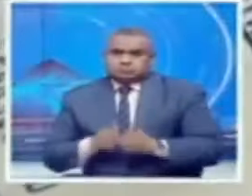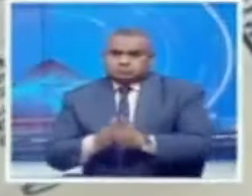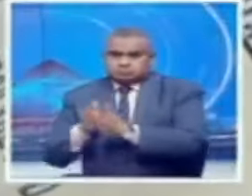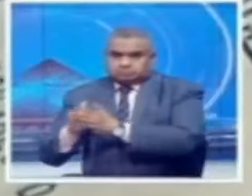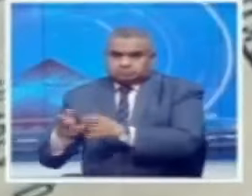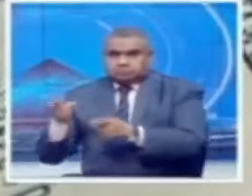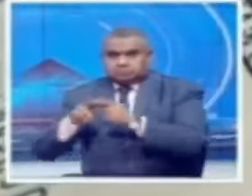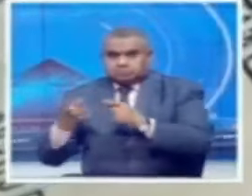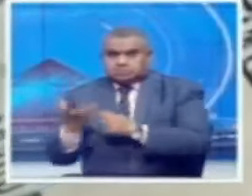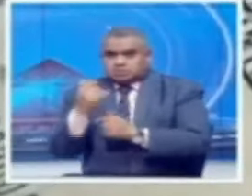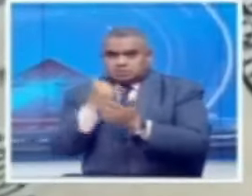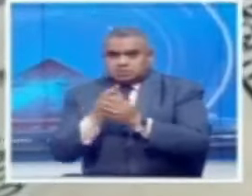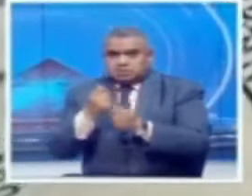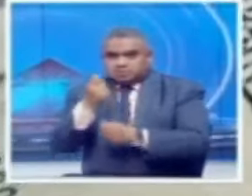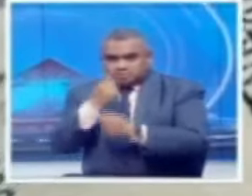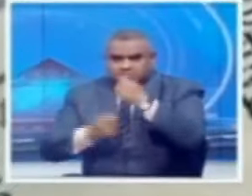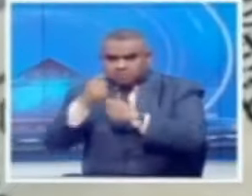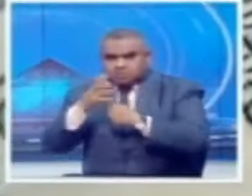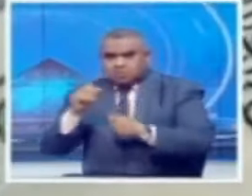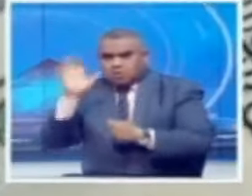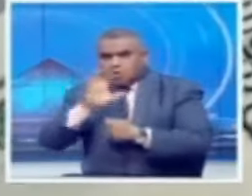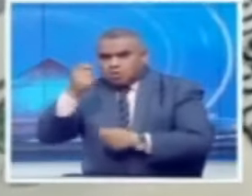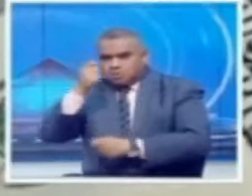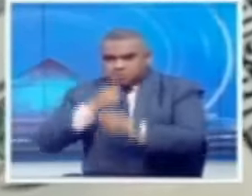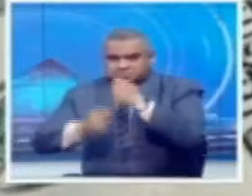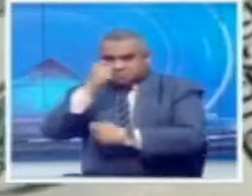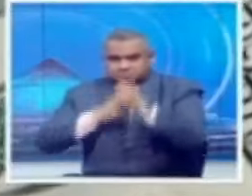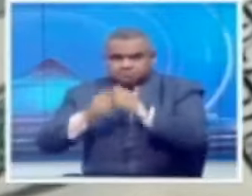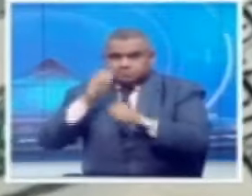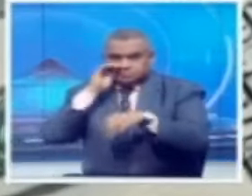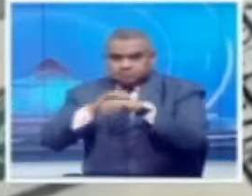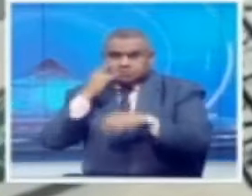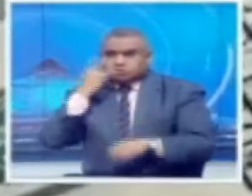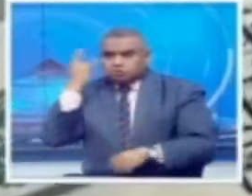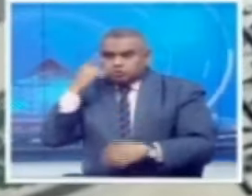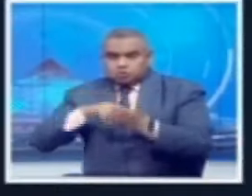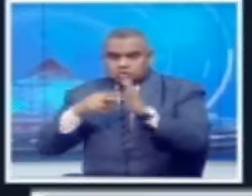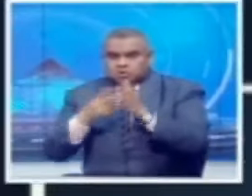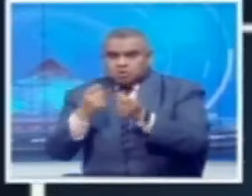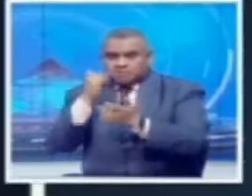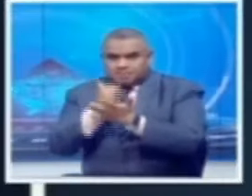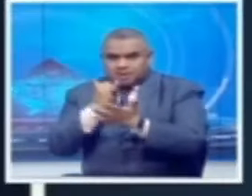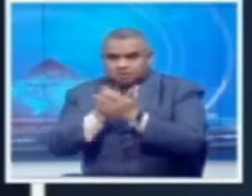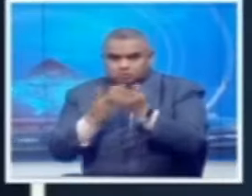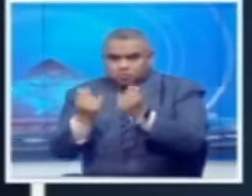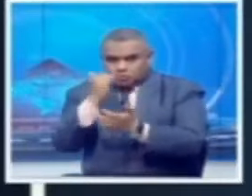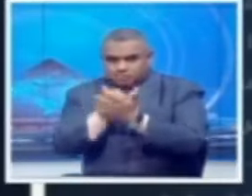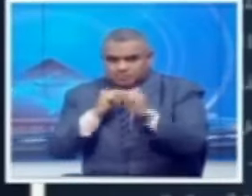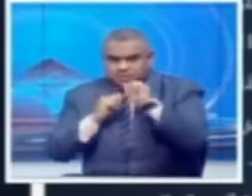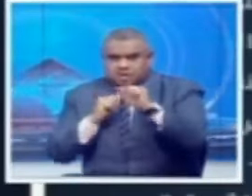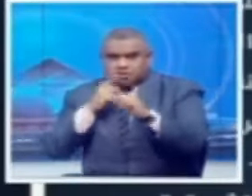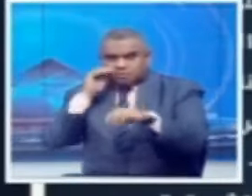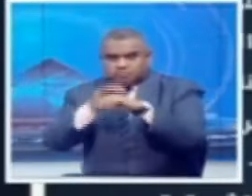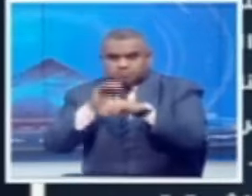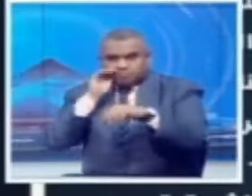وعلى صعيد ضبط قضايا الإتجار غير المشروع في النقد الأجنبي، تمكنت الإدارة العامة لمكافحة جرائم الأموال العامة من